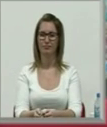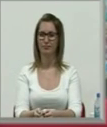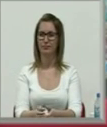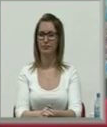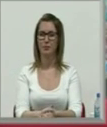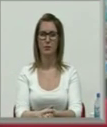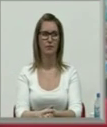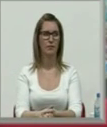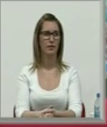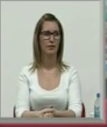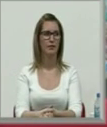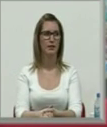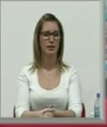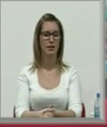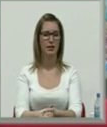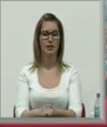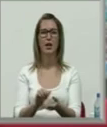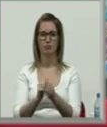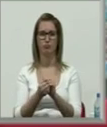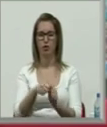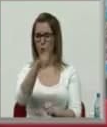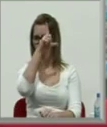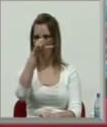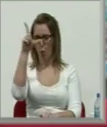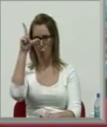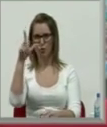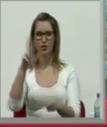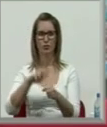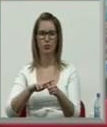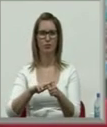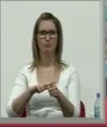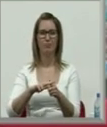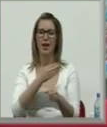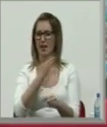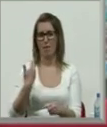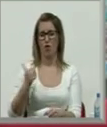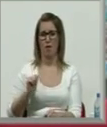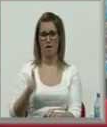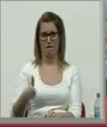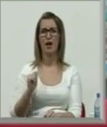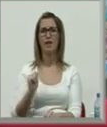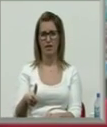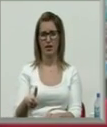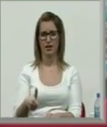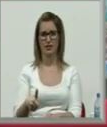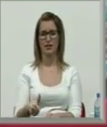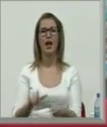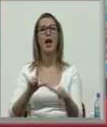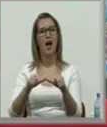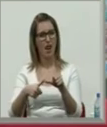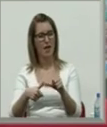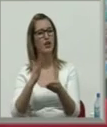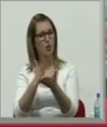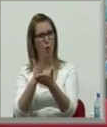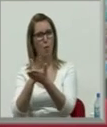poradzić na tym rynku z uwagi na brak kwalifikacji. Tu staramy się też pomóc ludziom